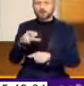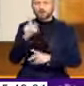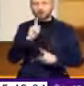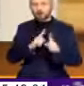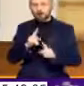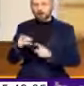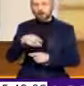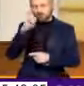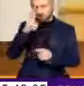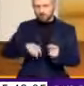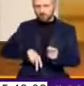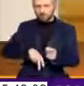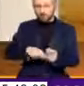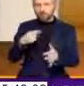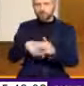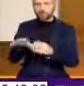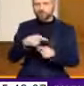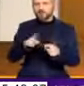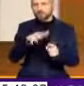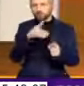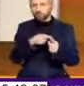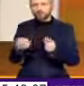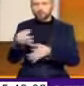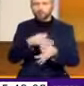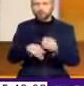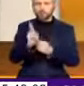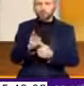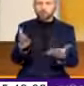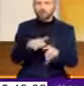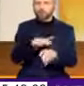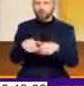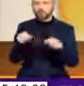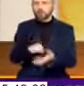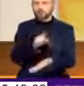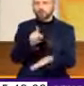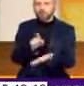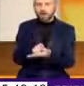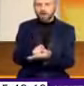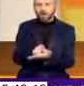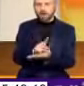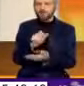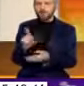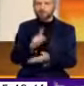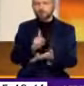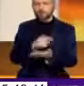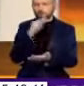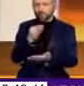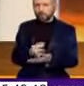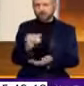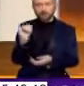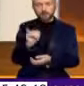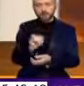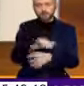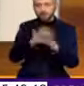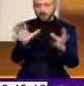та районних держадміністрацій. Тому що весь цей час дискусія з приводу того, хто ж які повноваження має, за що має відповідати. І,